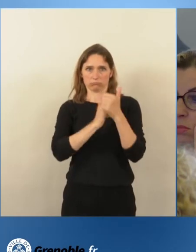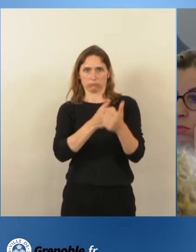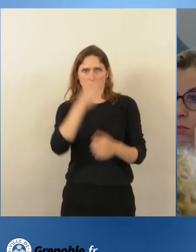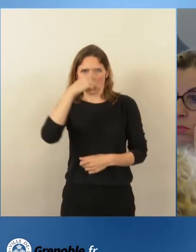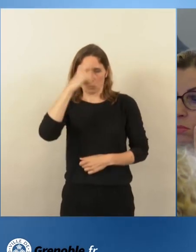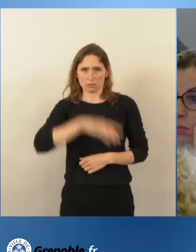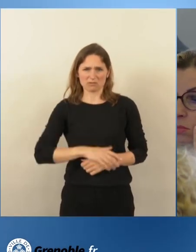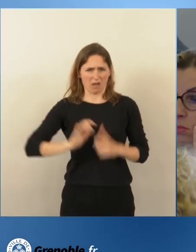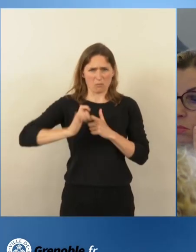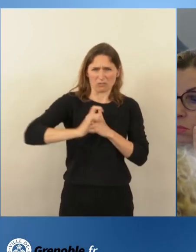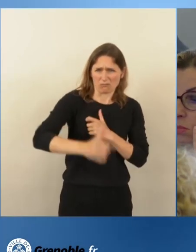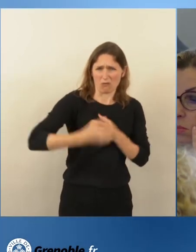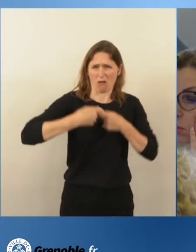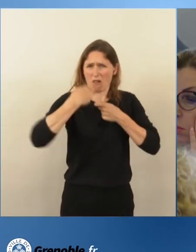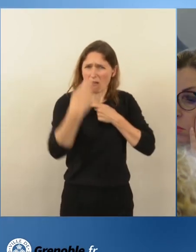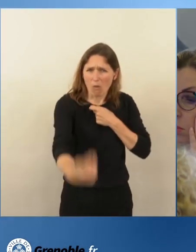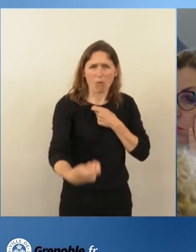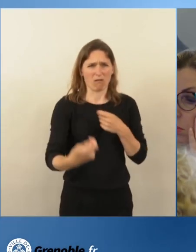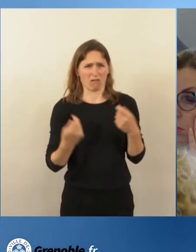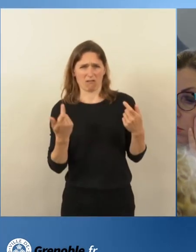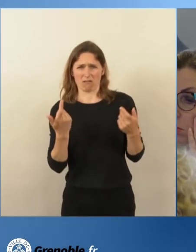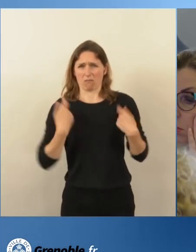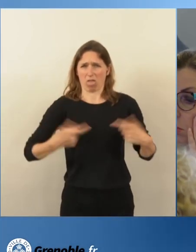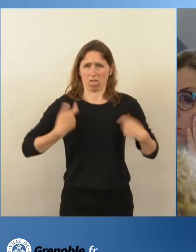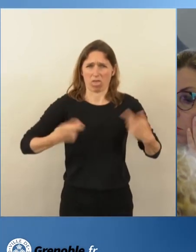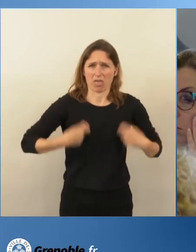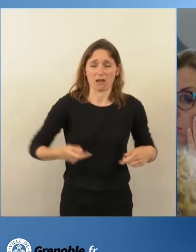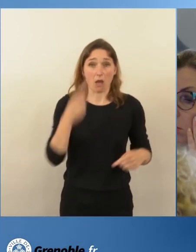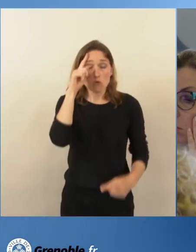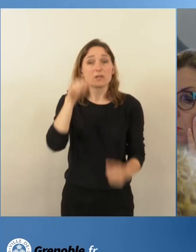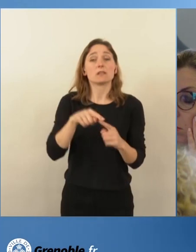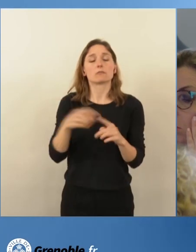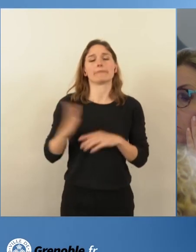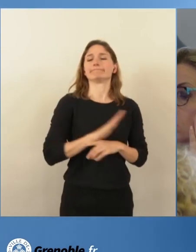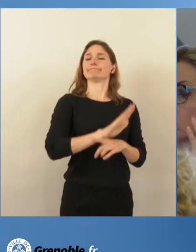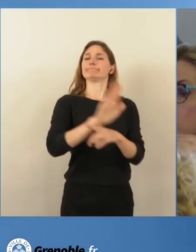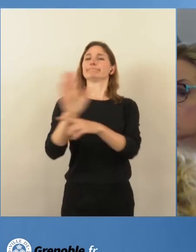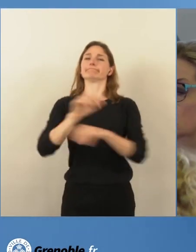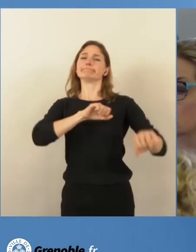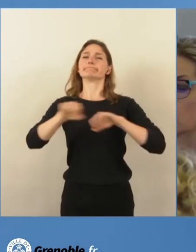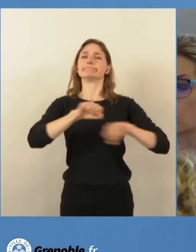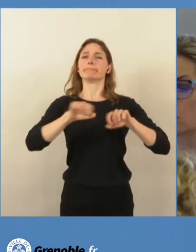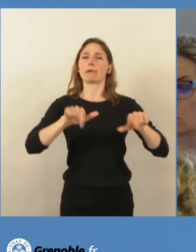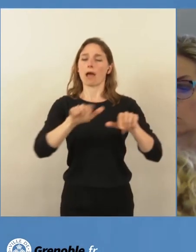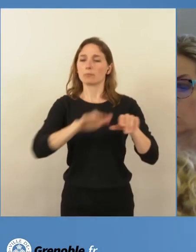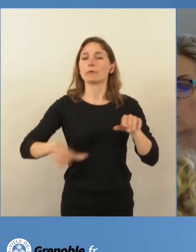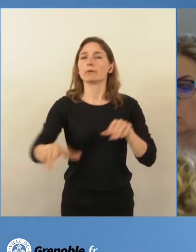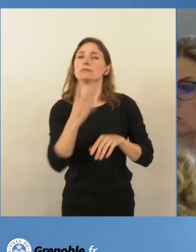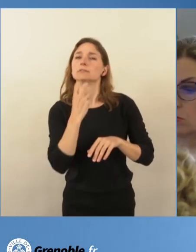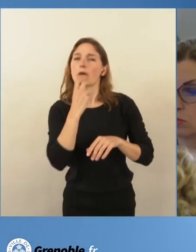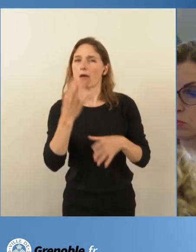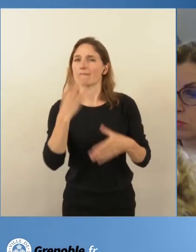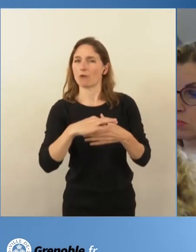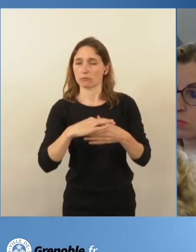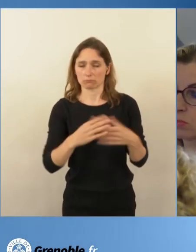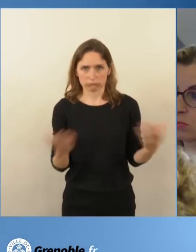de montrer une posture politique à votre électorat je cite ces exemples dans votre rendu acte pour expliquer